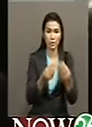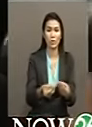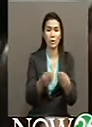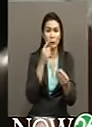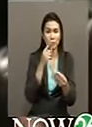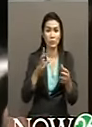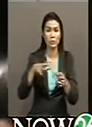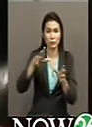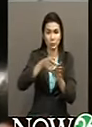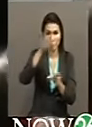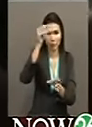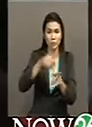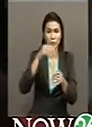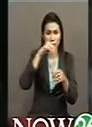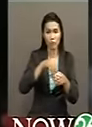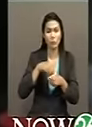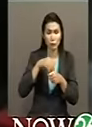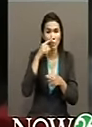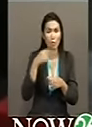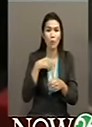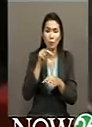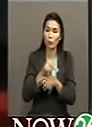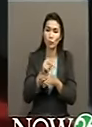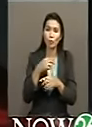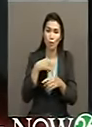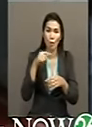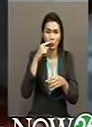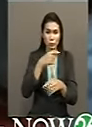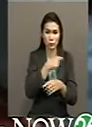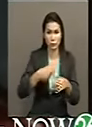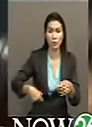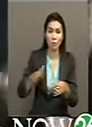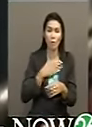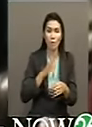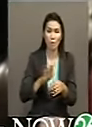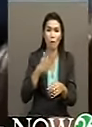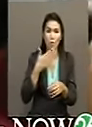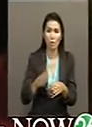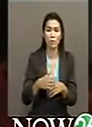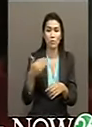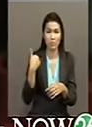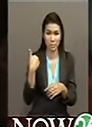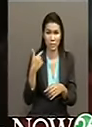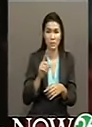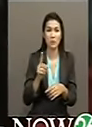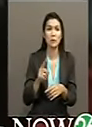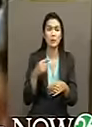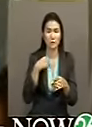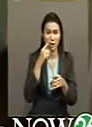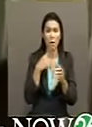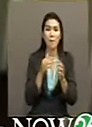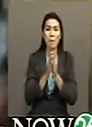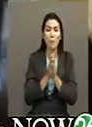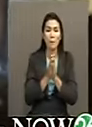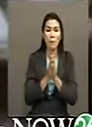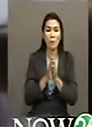าโกศพและรับศพอยู่ในพระบรมราชานุเคราะห์โดยตลอดจะมีพระพิธีกรรมนะคะขออภัยค่ะมีพระพิธีทำสว